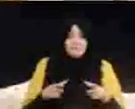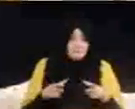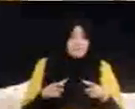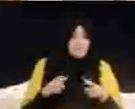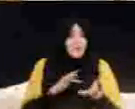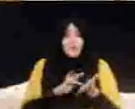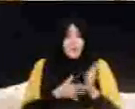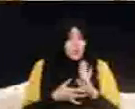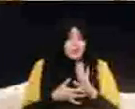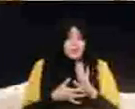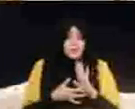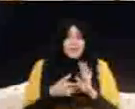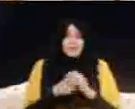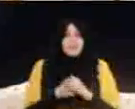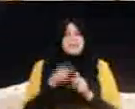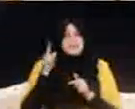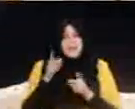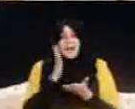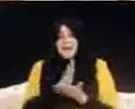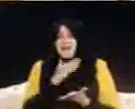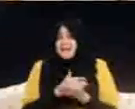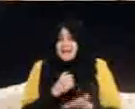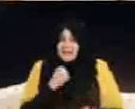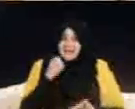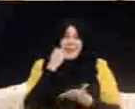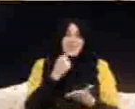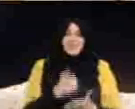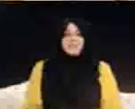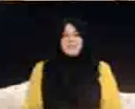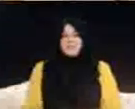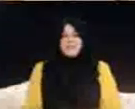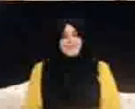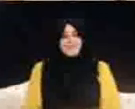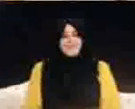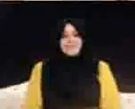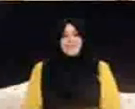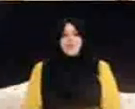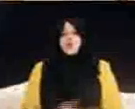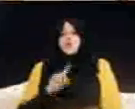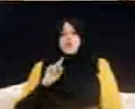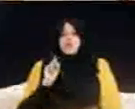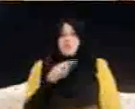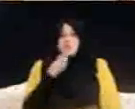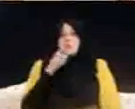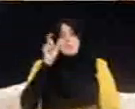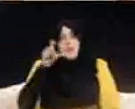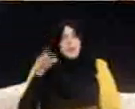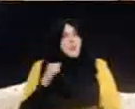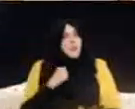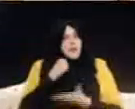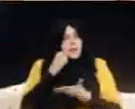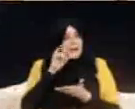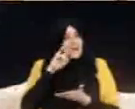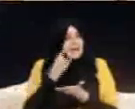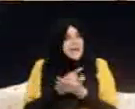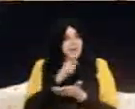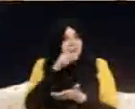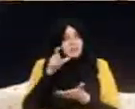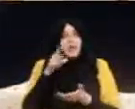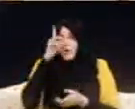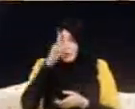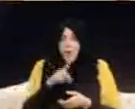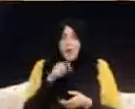خلى كامل، هذا يدخل في باب التاركة. وجميع الورثة لهم الحق في